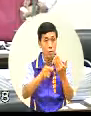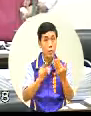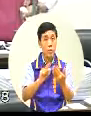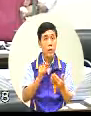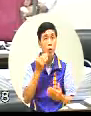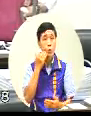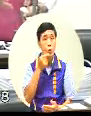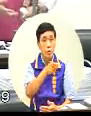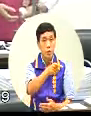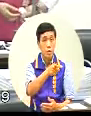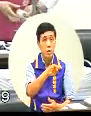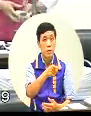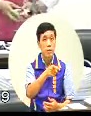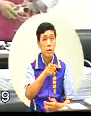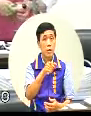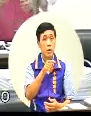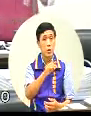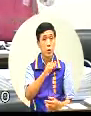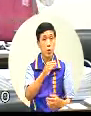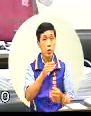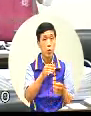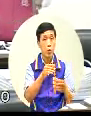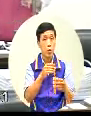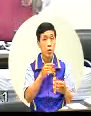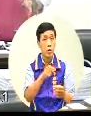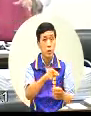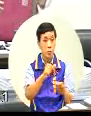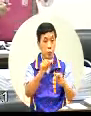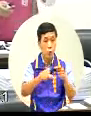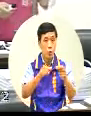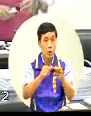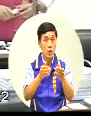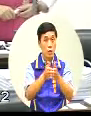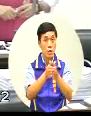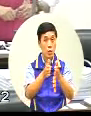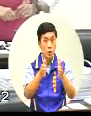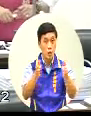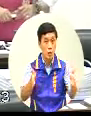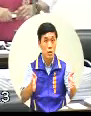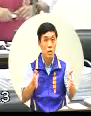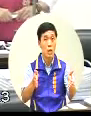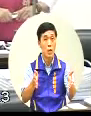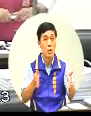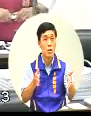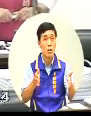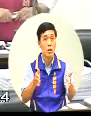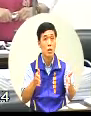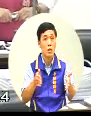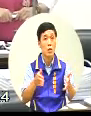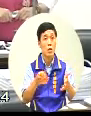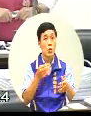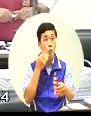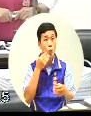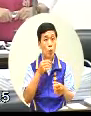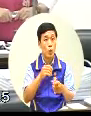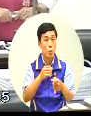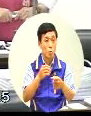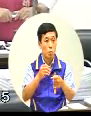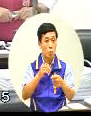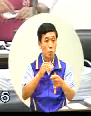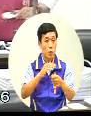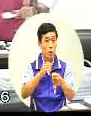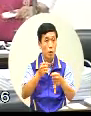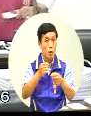有案了、啊、哈，5年的条款，如果这5年内没有期满，就不能报考吗？当时是这样